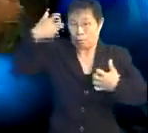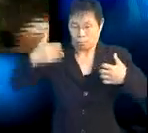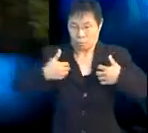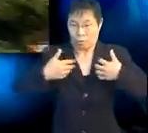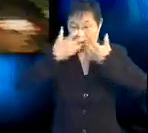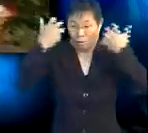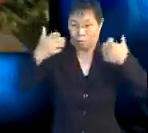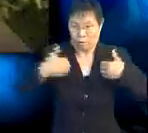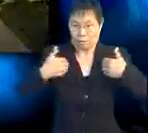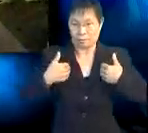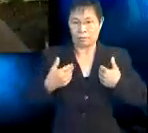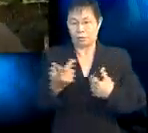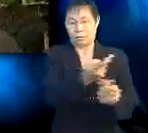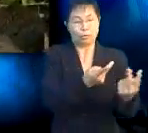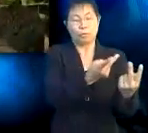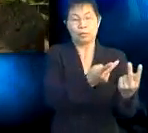Kamu berdua.